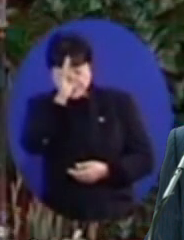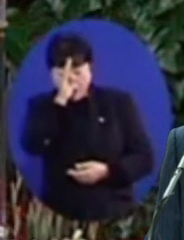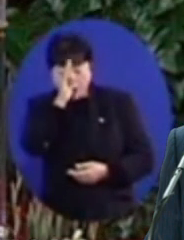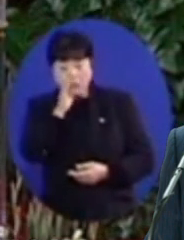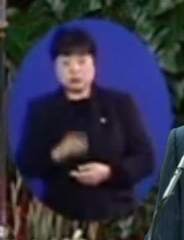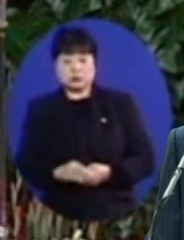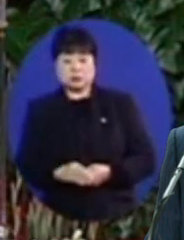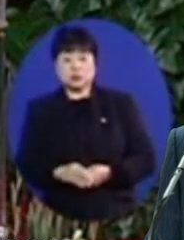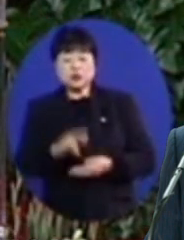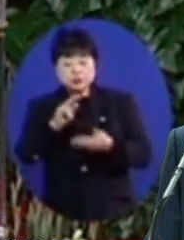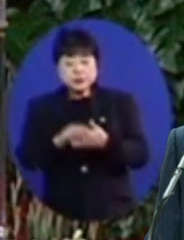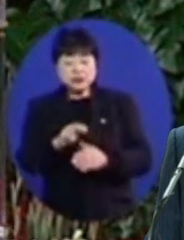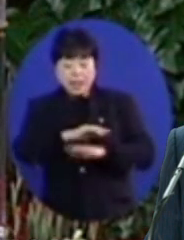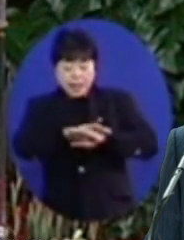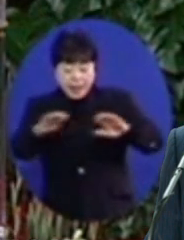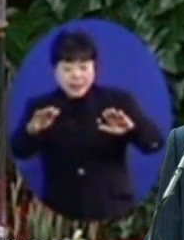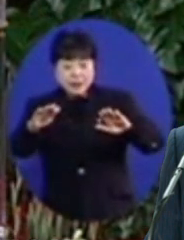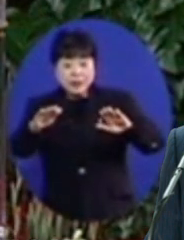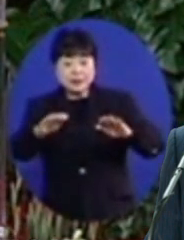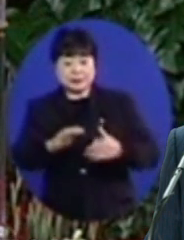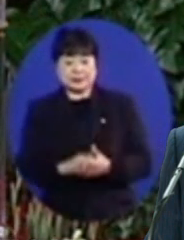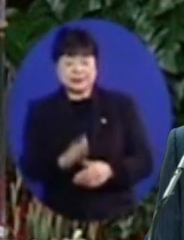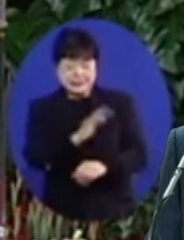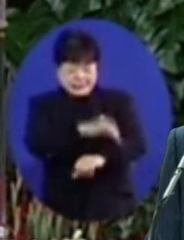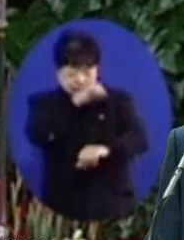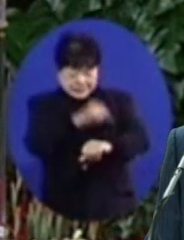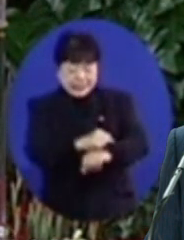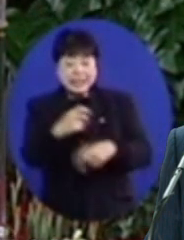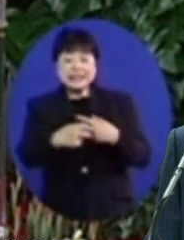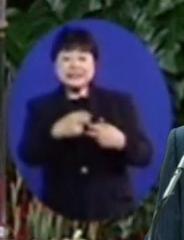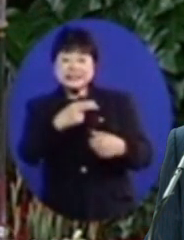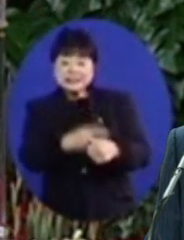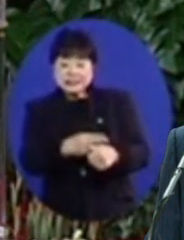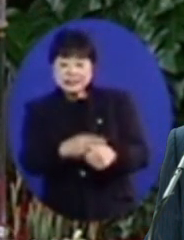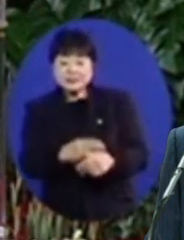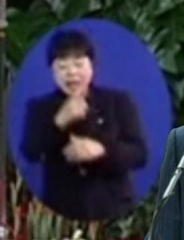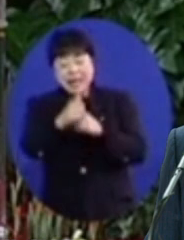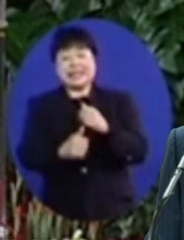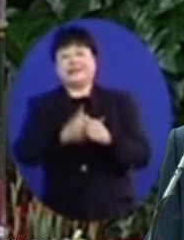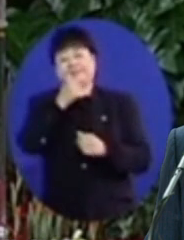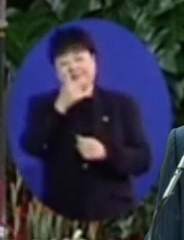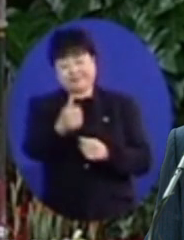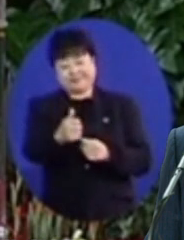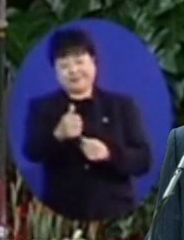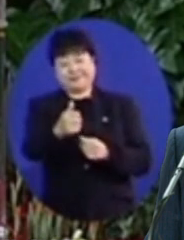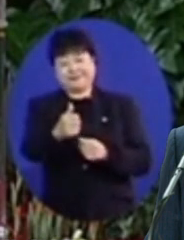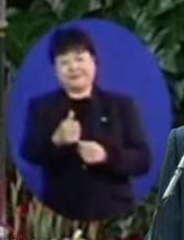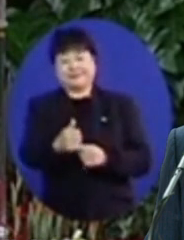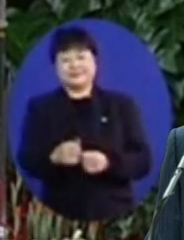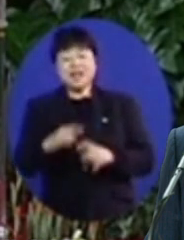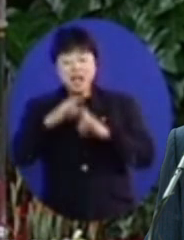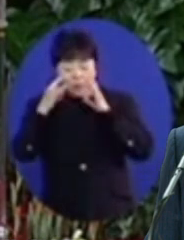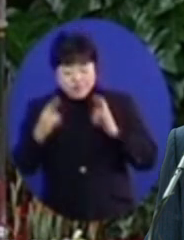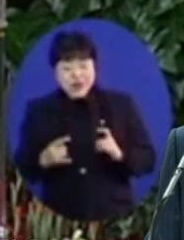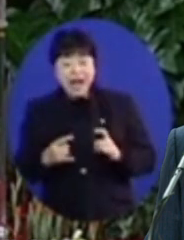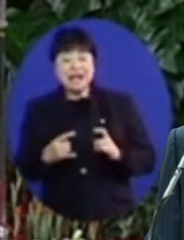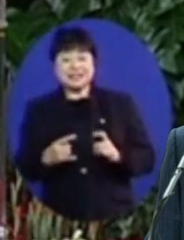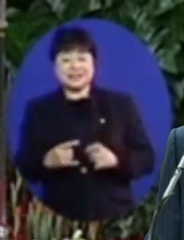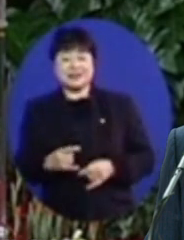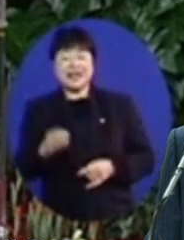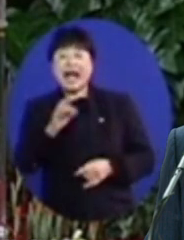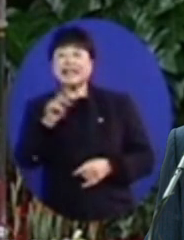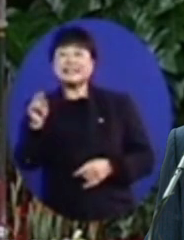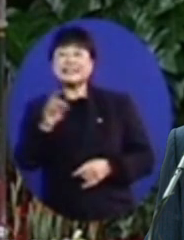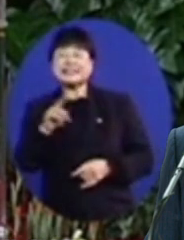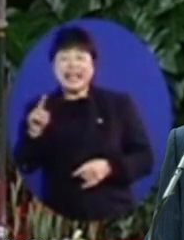인간 영혼의 문제를 해결할 가장 탁월한 전문인은 바로 하나님이십니다 프랑스의 작가의 남들의